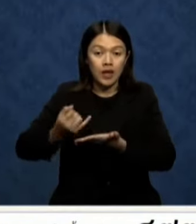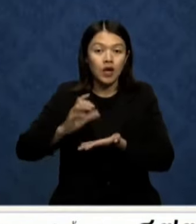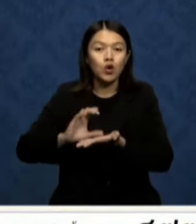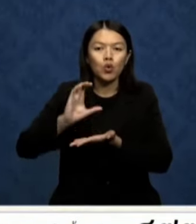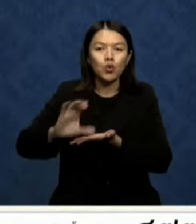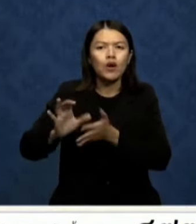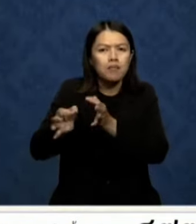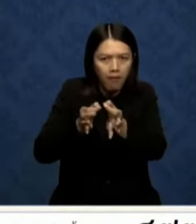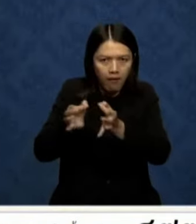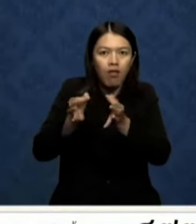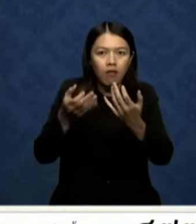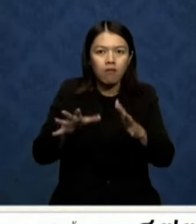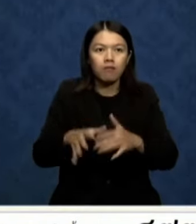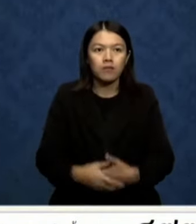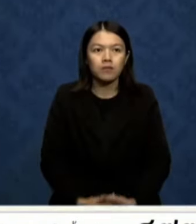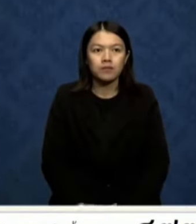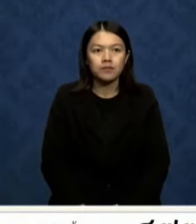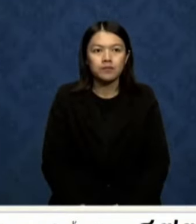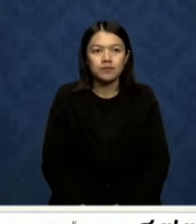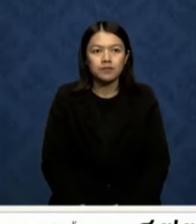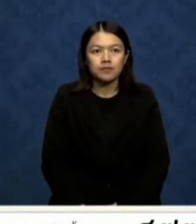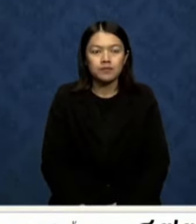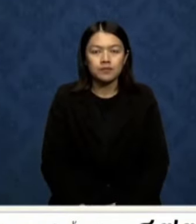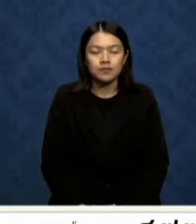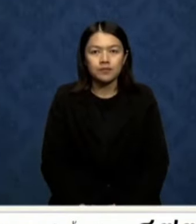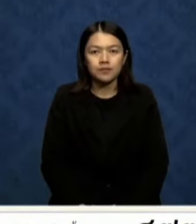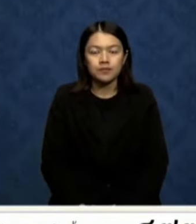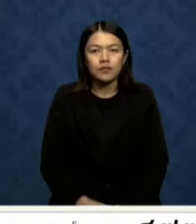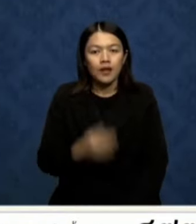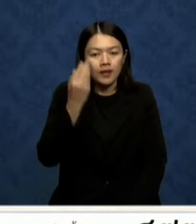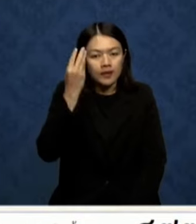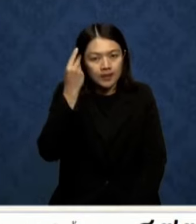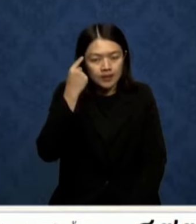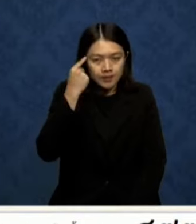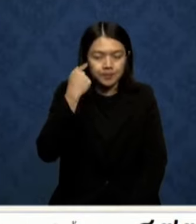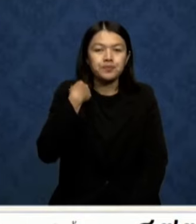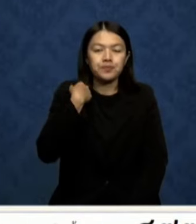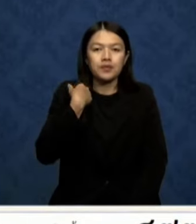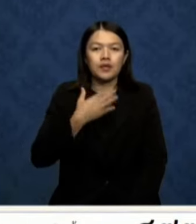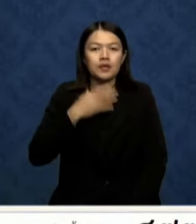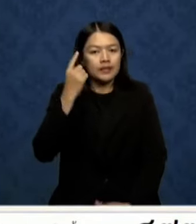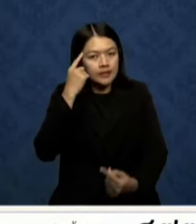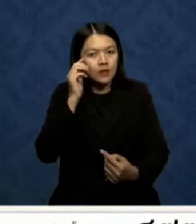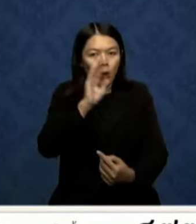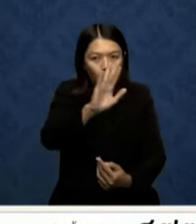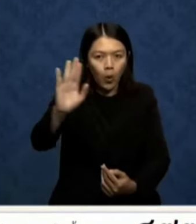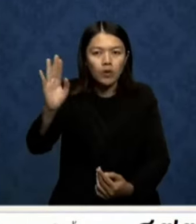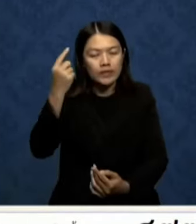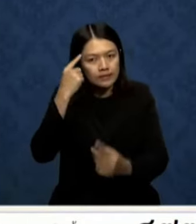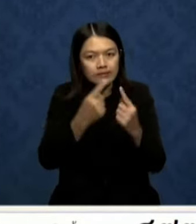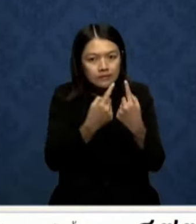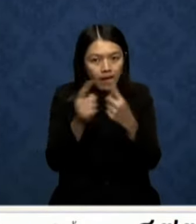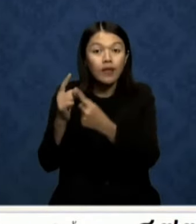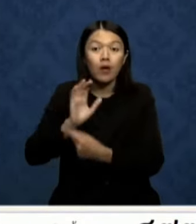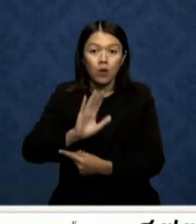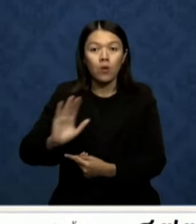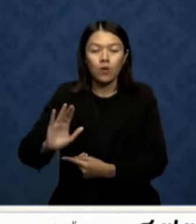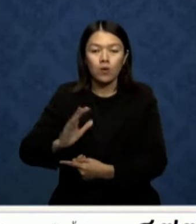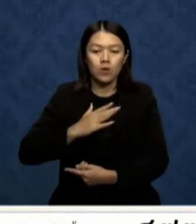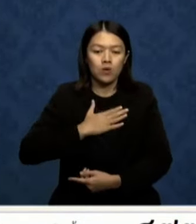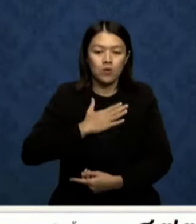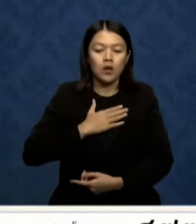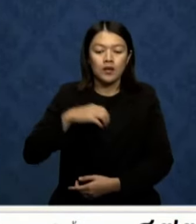ายรอบแล้วนะครับก็อย่างที่ได้เรียนนะครับเป็นแนวความคิดซึ่งอาจจะมีมุมที่แตกต่างกันแต่อย่างไรก็ตามสิ่งที่ทาง